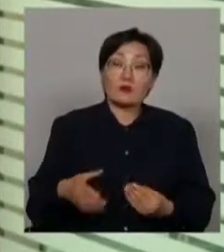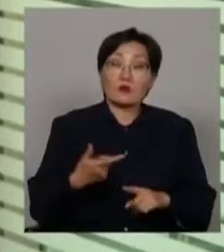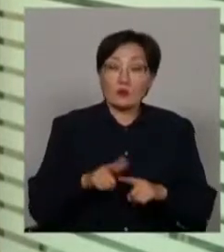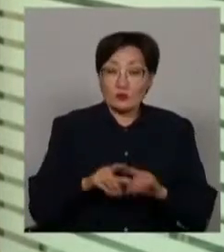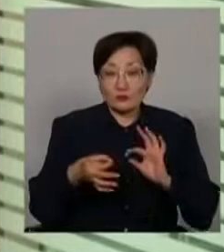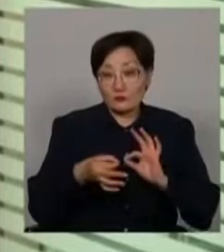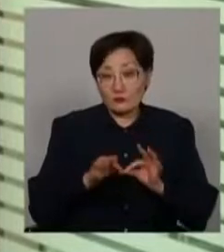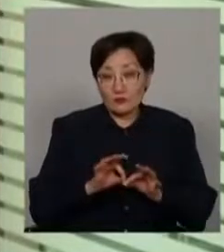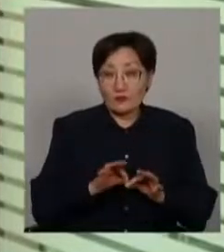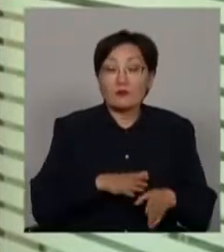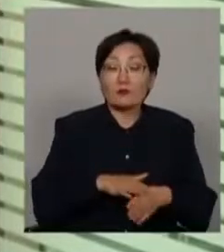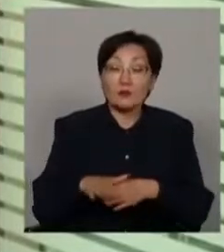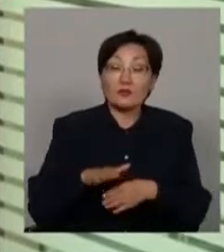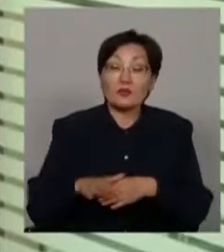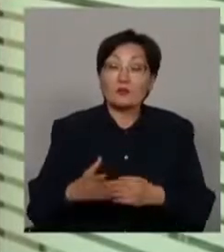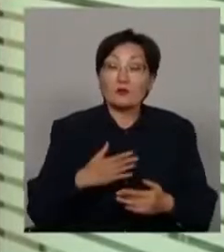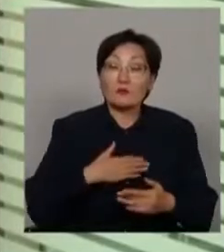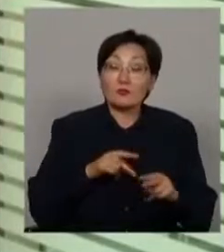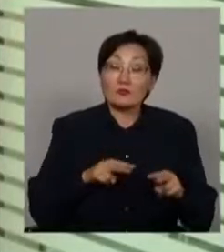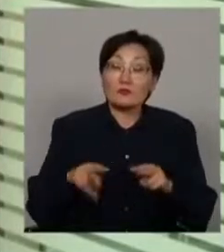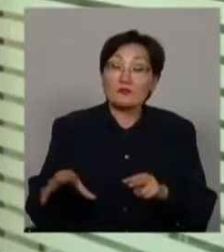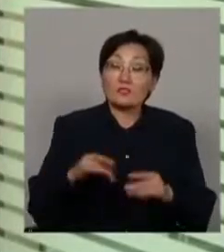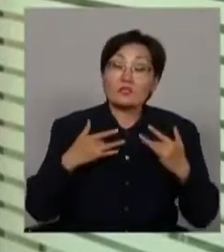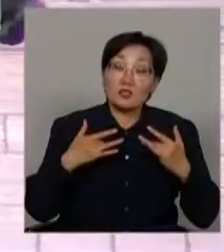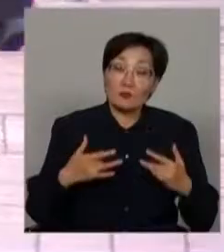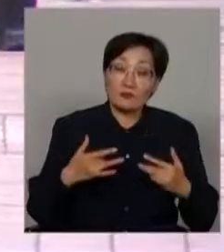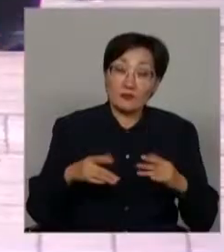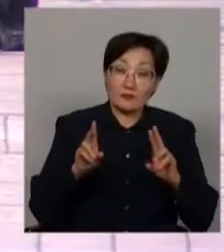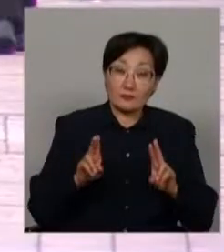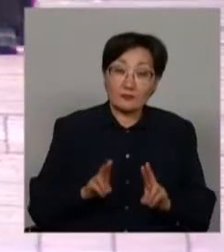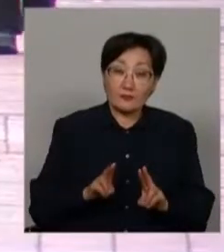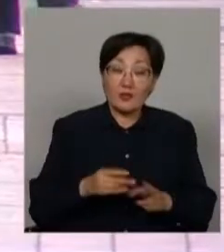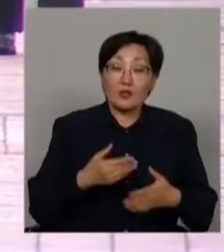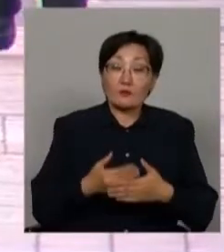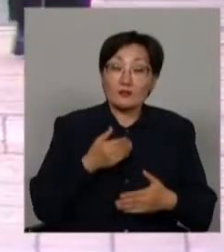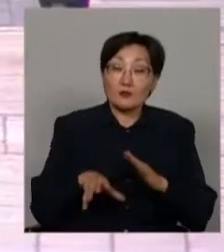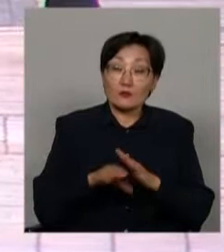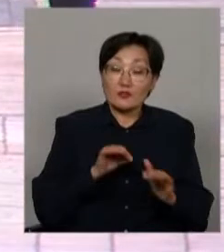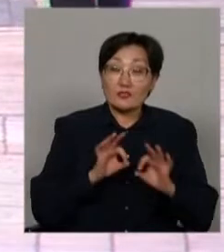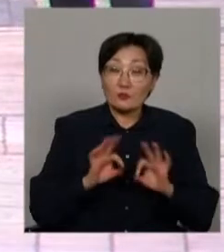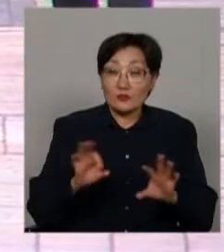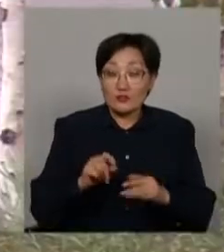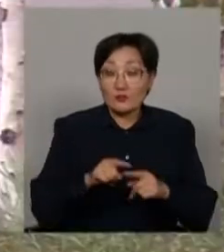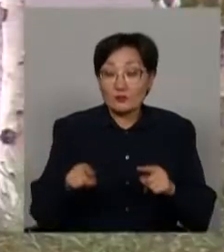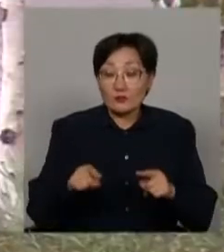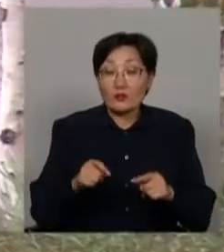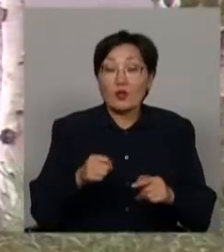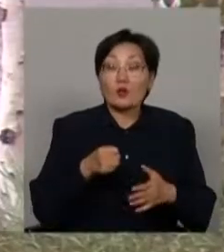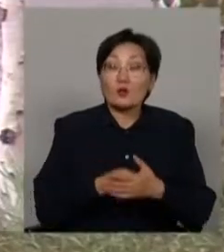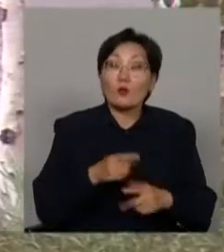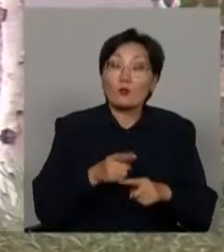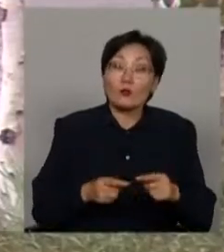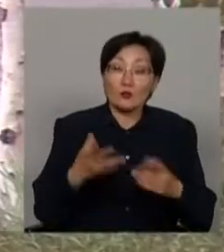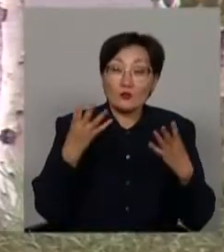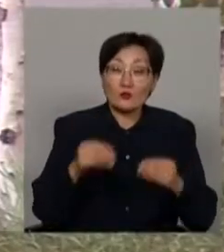четко. То есть мы соблюдаем все требования. Предвыборная агитация продлится до полудня 19